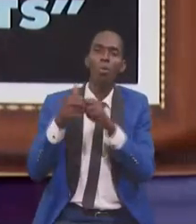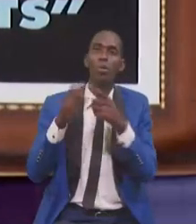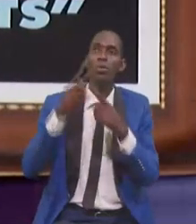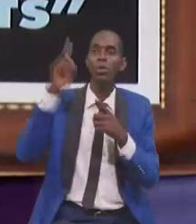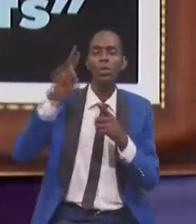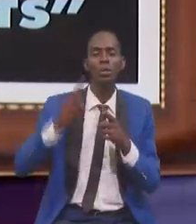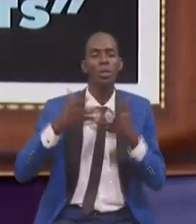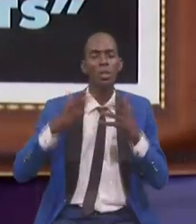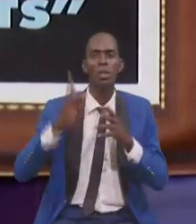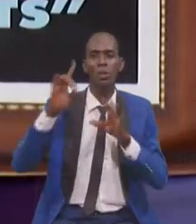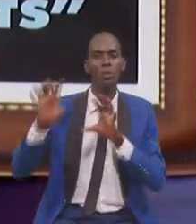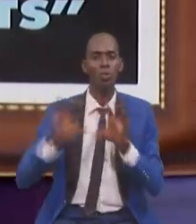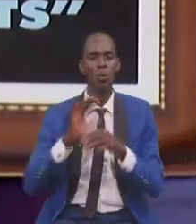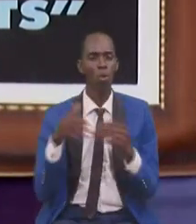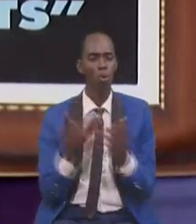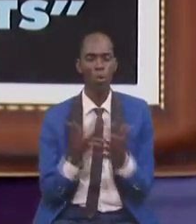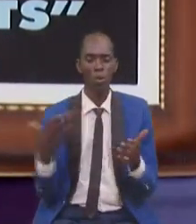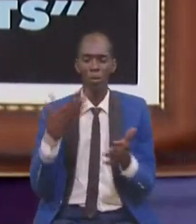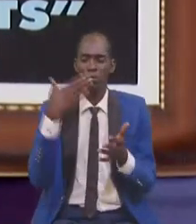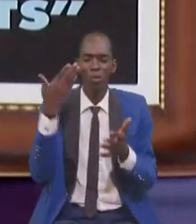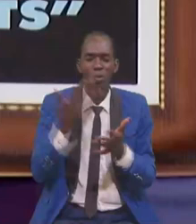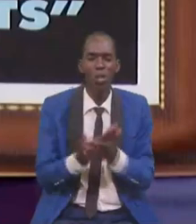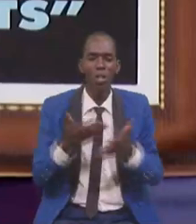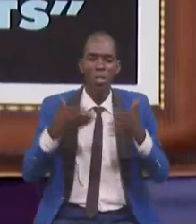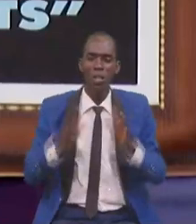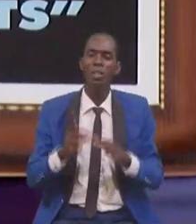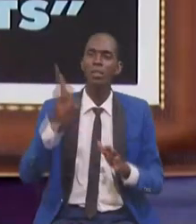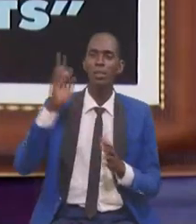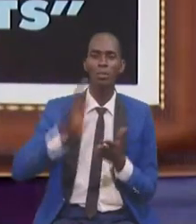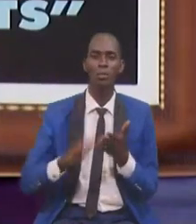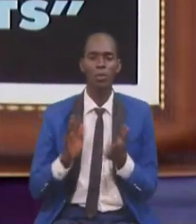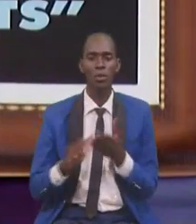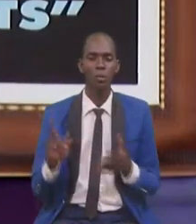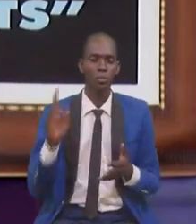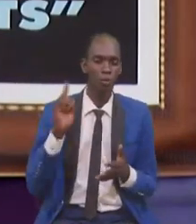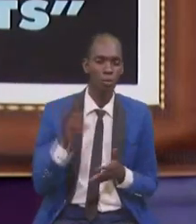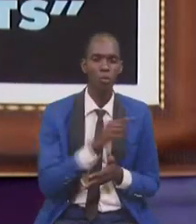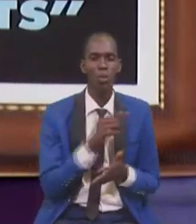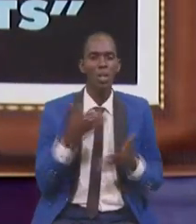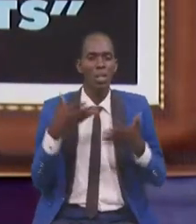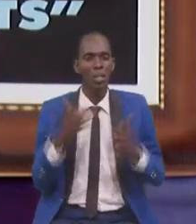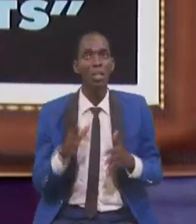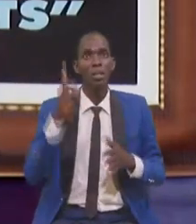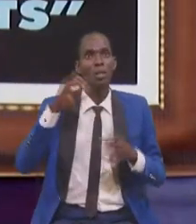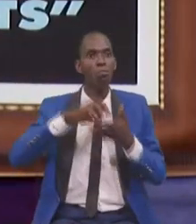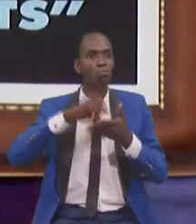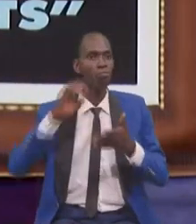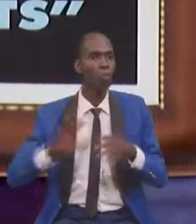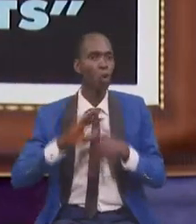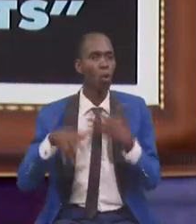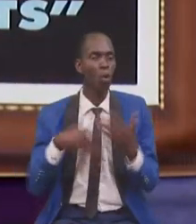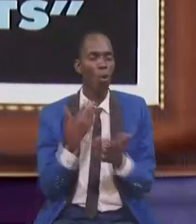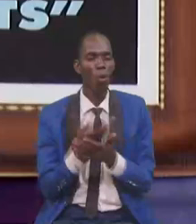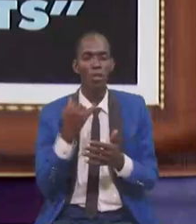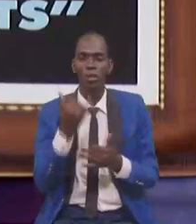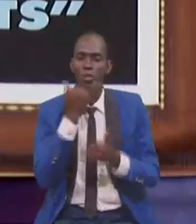fasse toute ta merveille à vous. La culpabilité qu'il vous pardonne, la condamnation qu'il ôte tout cela